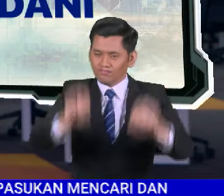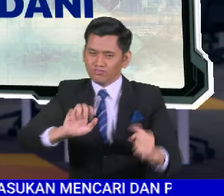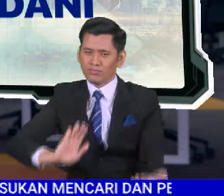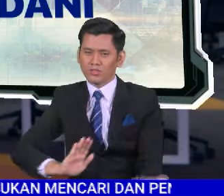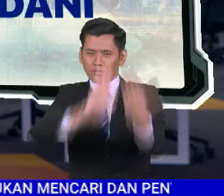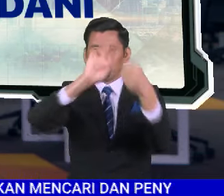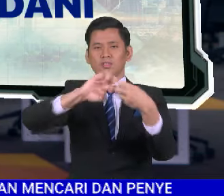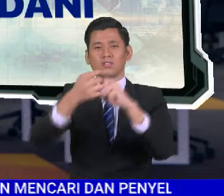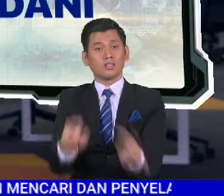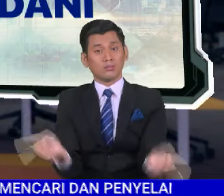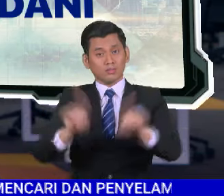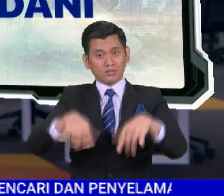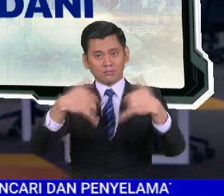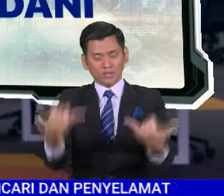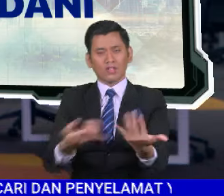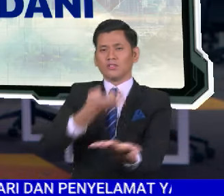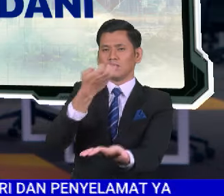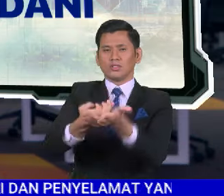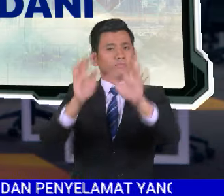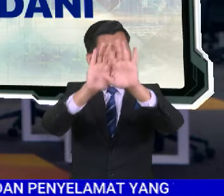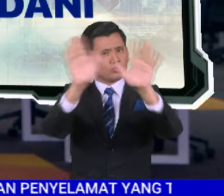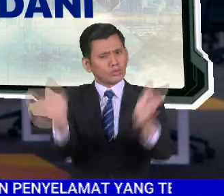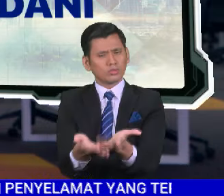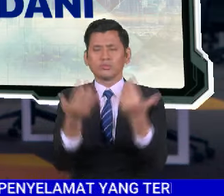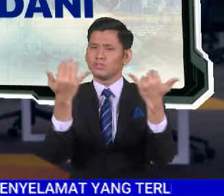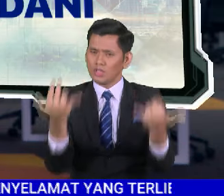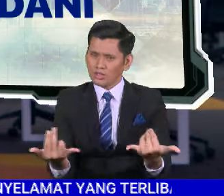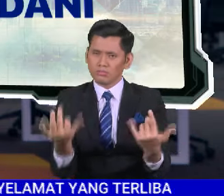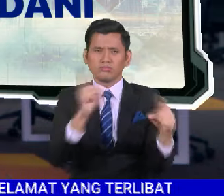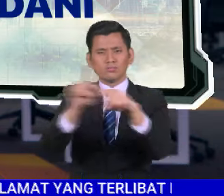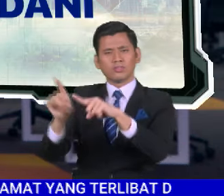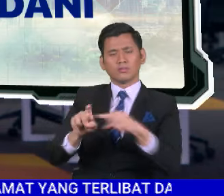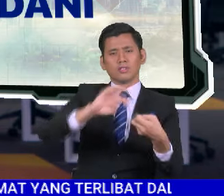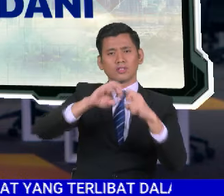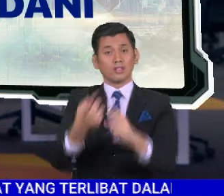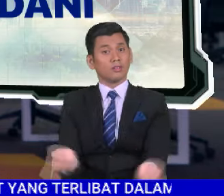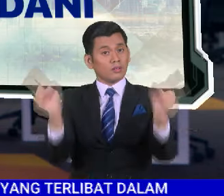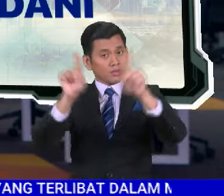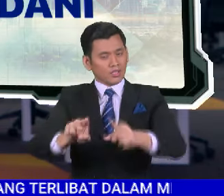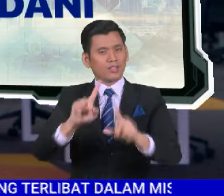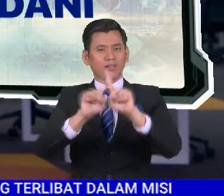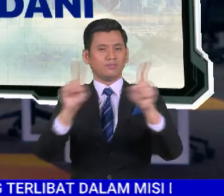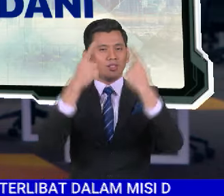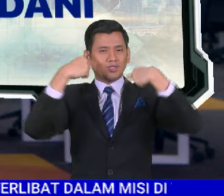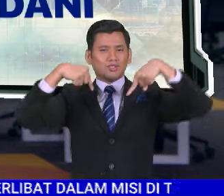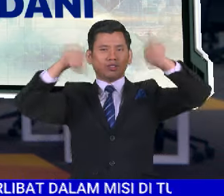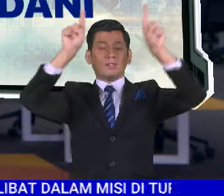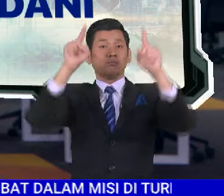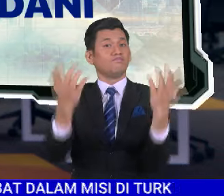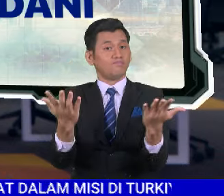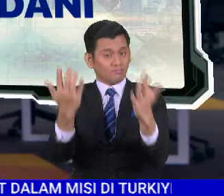tantangan semasa termasuk ekonomi global yang sarat ketidaktentuan namun kejayaannya menuntut seluruh rakyat